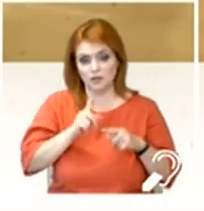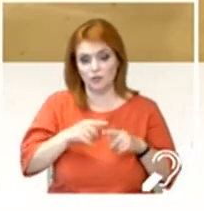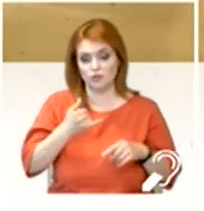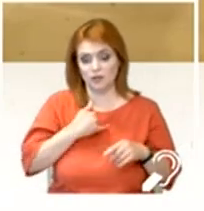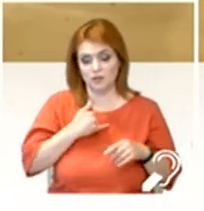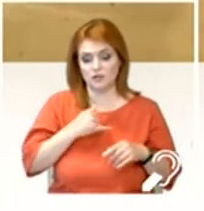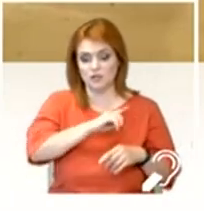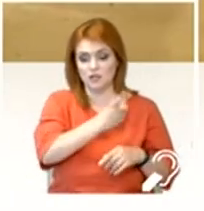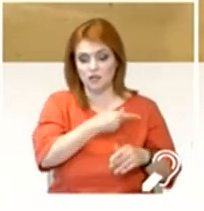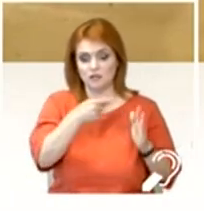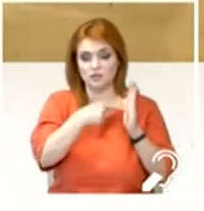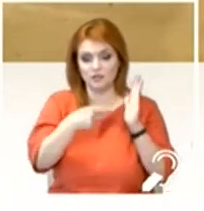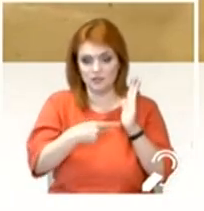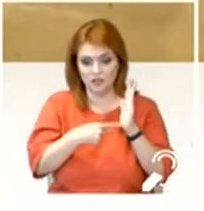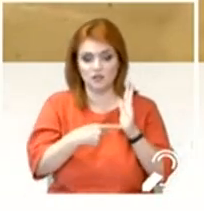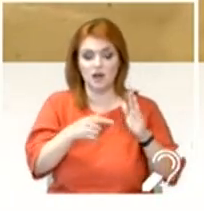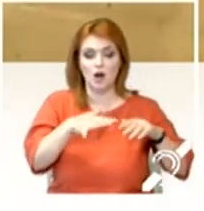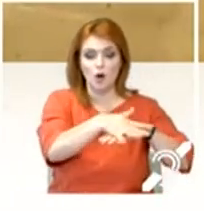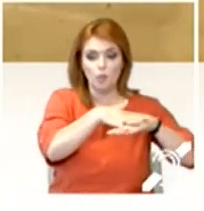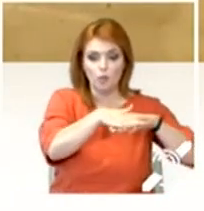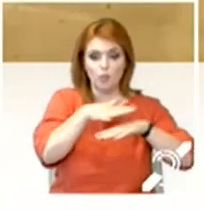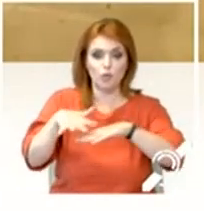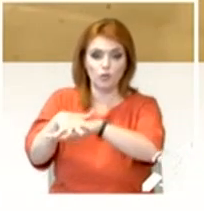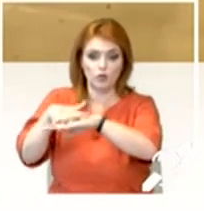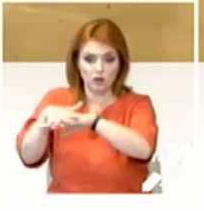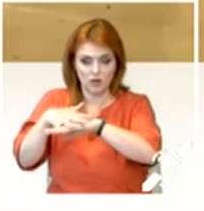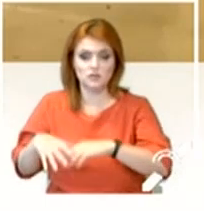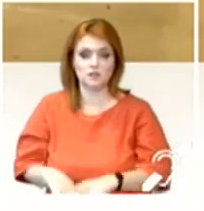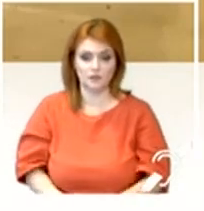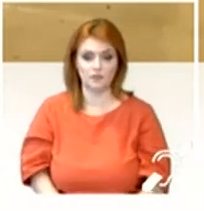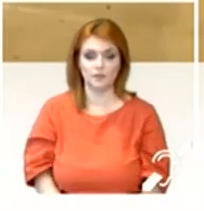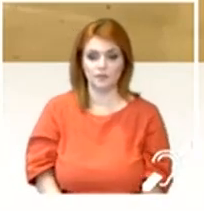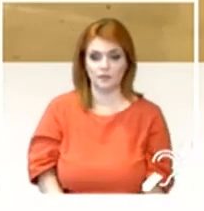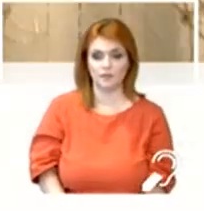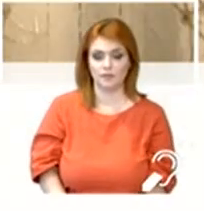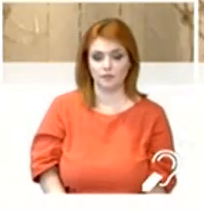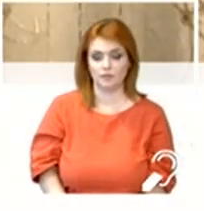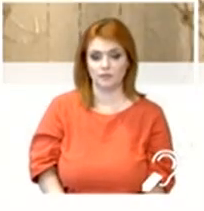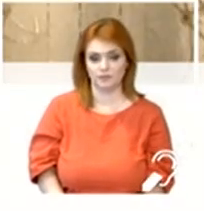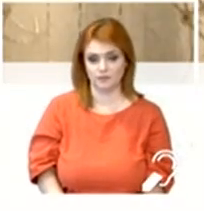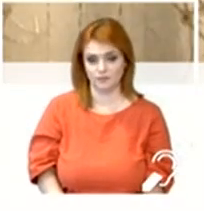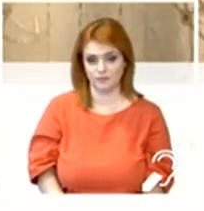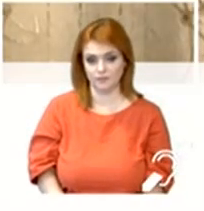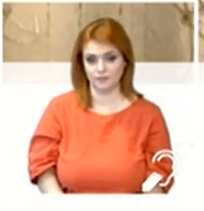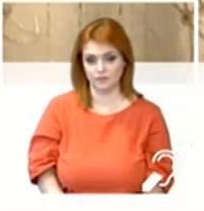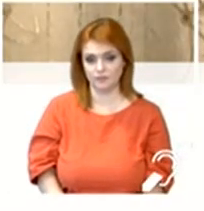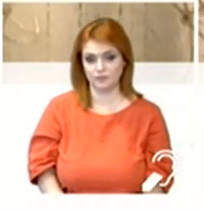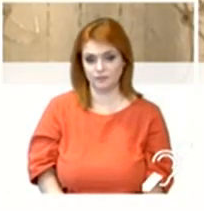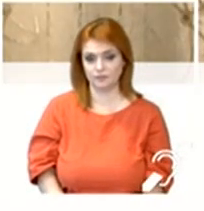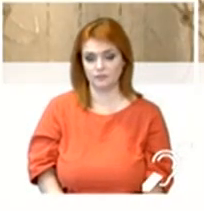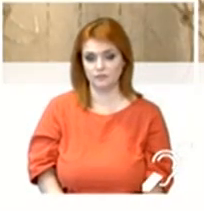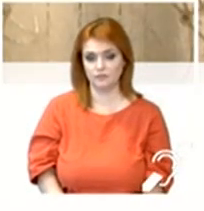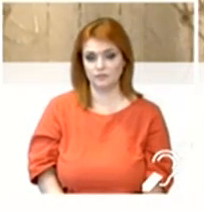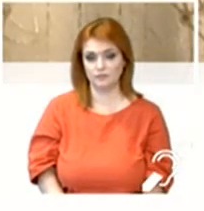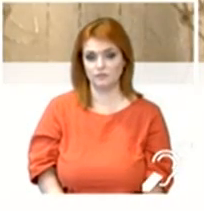surprize să constatăm că acele mesaje care sunt transmise prin lăcașele de cult se pliază